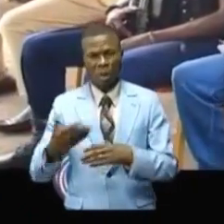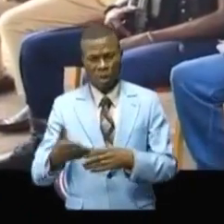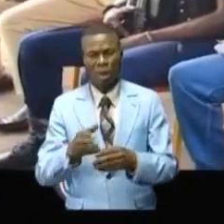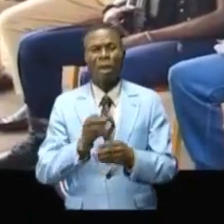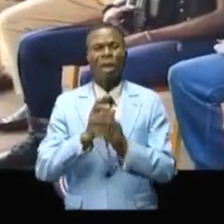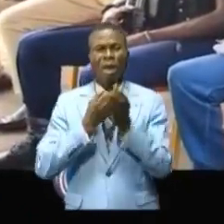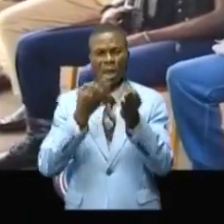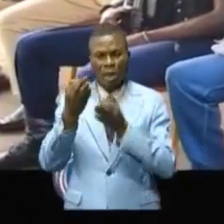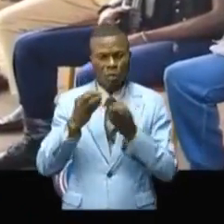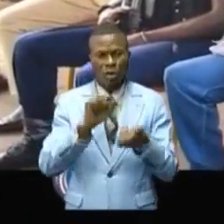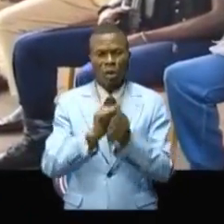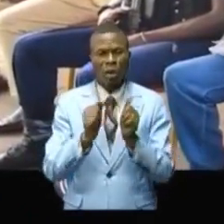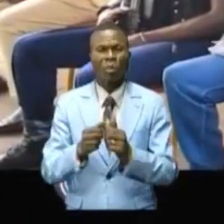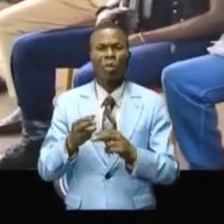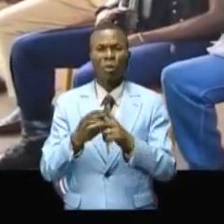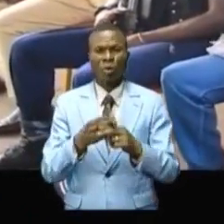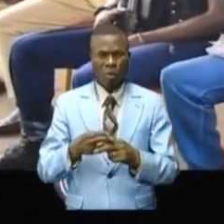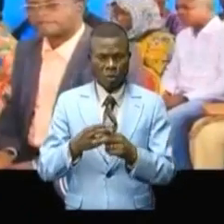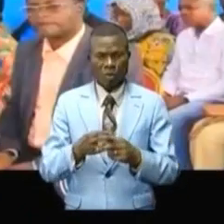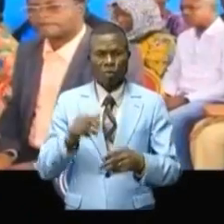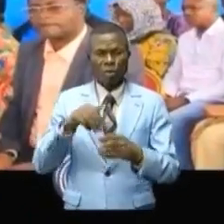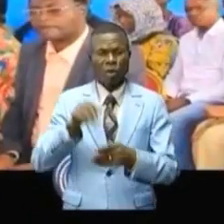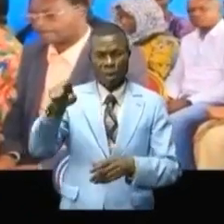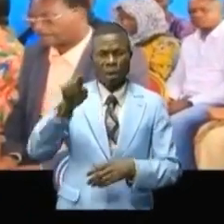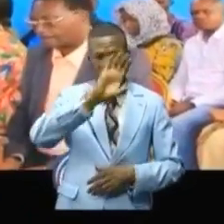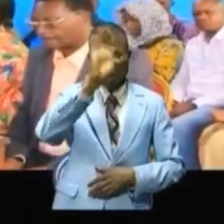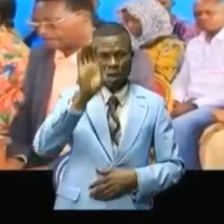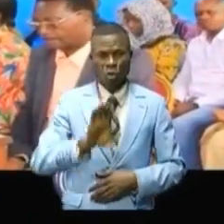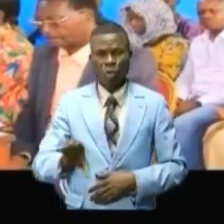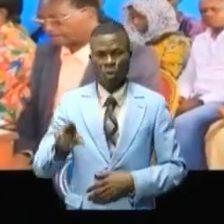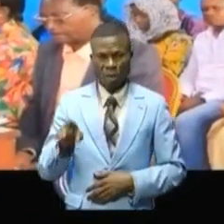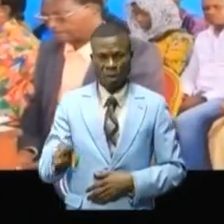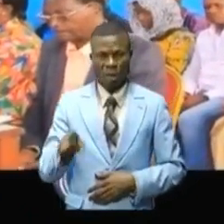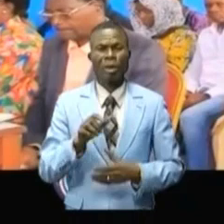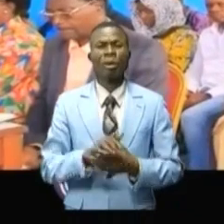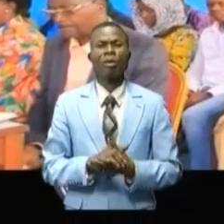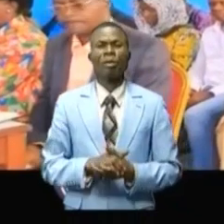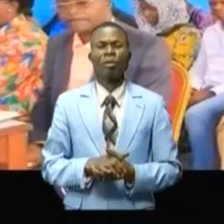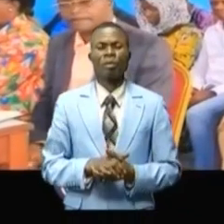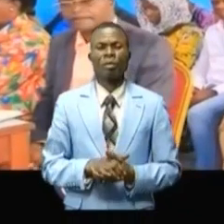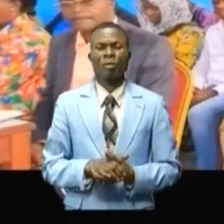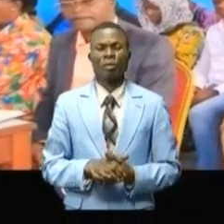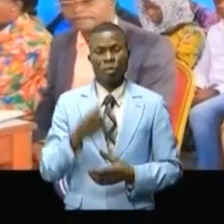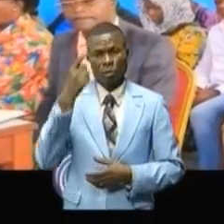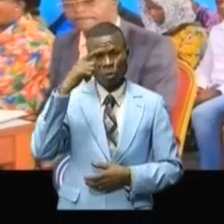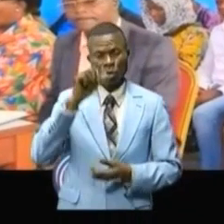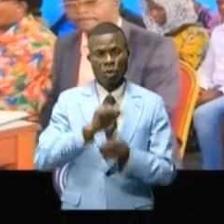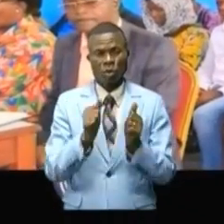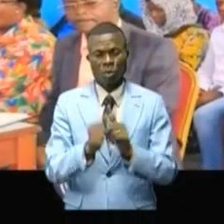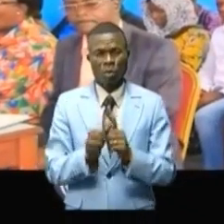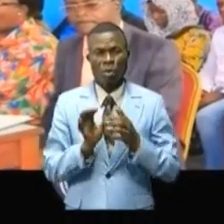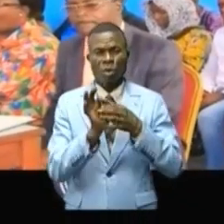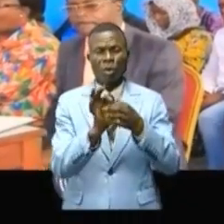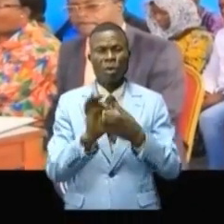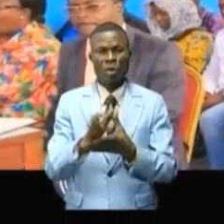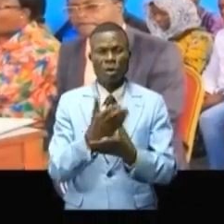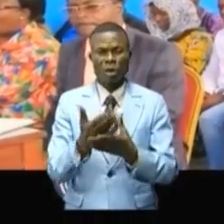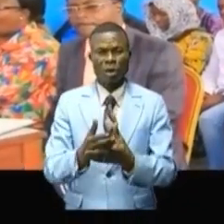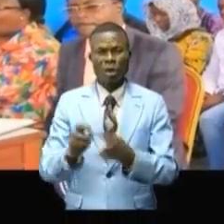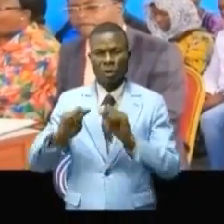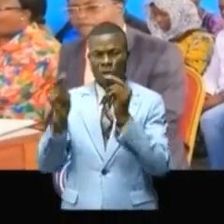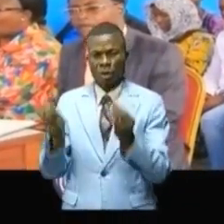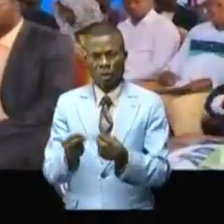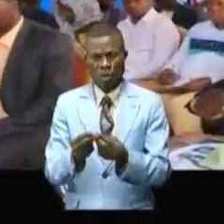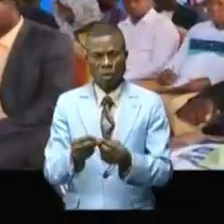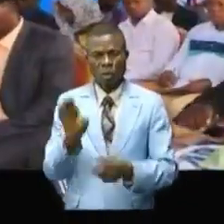sur la situation sécuritaire au sein de leur juridiction. S'agissant de la collaboration entre les services communs